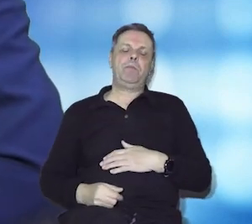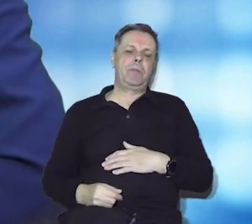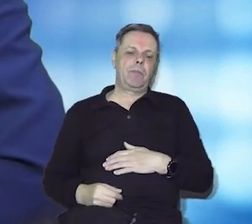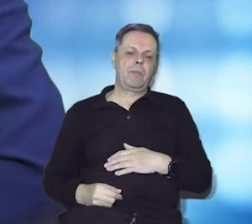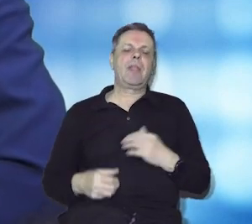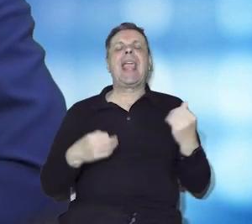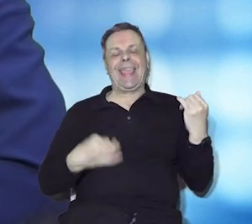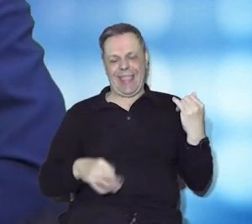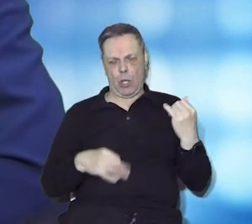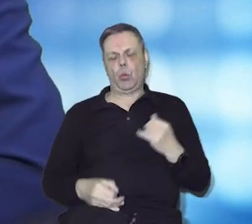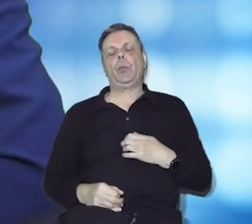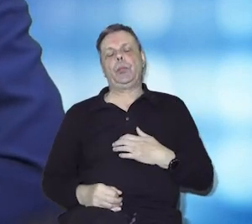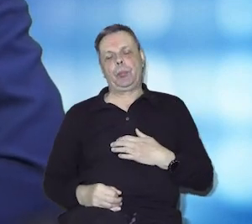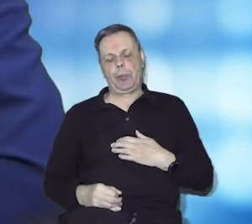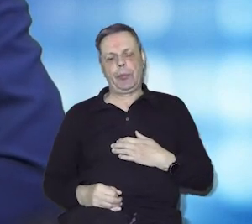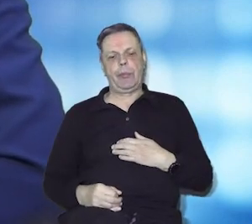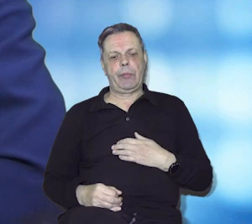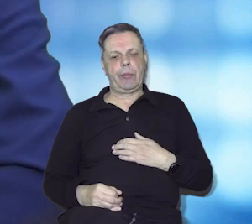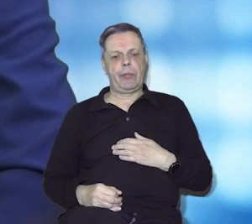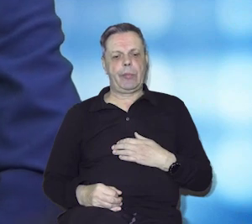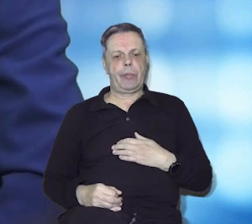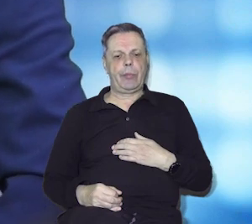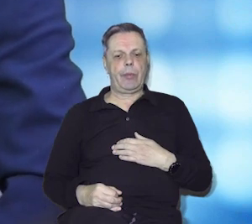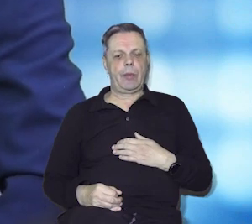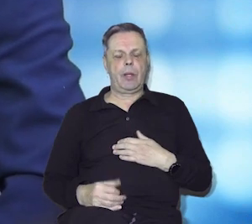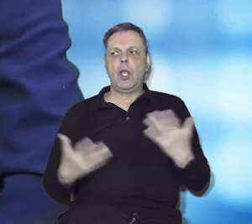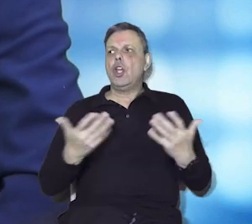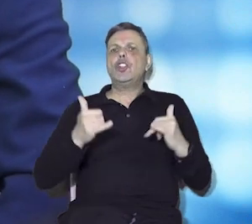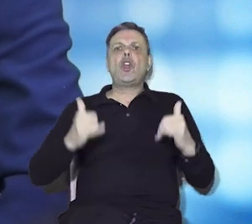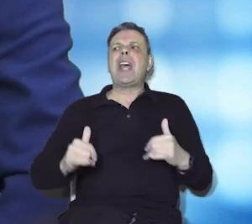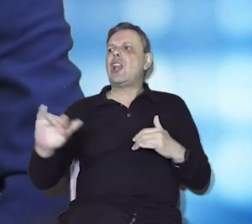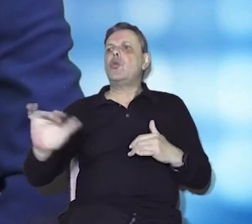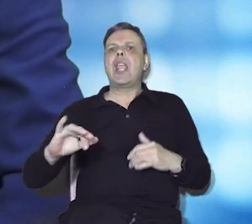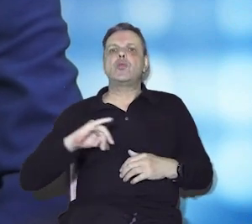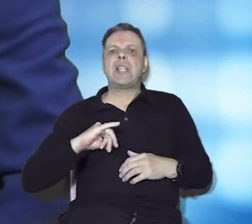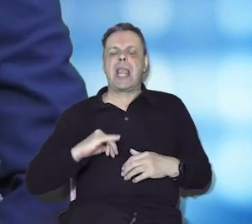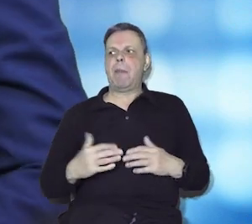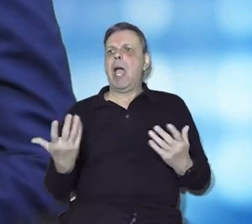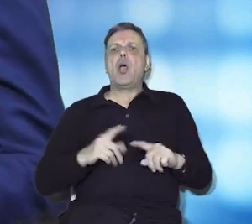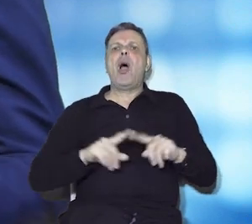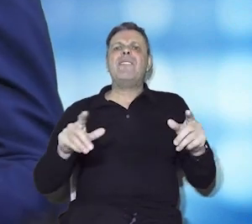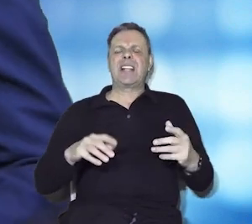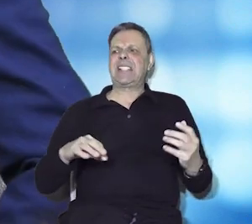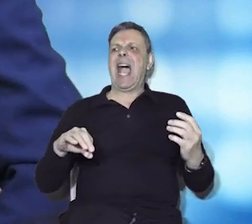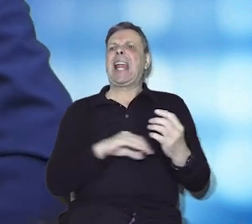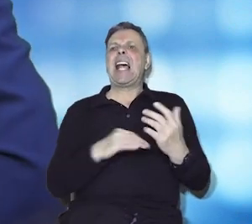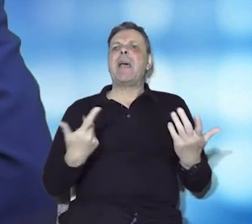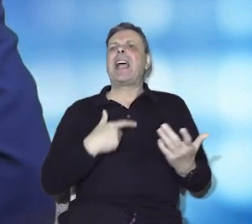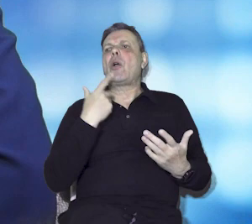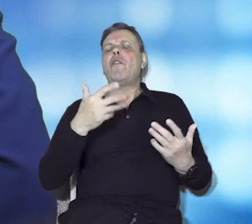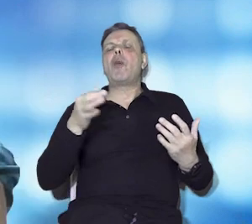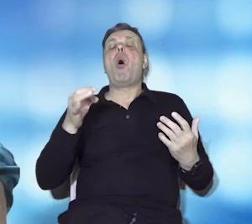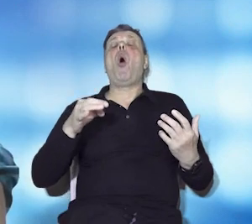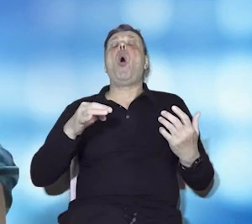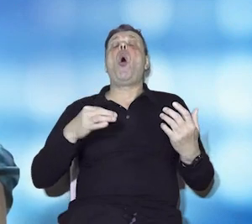Gitaru. Baš gitaru. Dosta učenika i tako. Što današnje klince zanima? Koja vrsta glazbe, kad govorimo o gitari? Koja